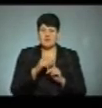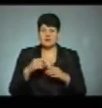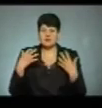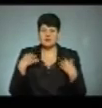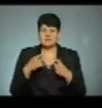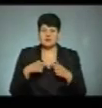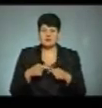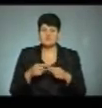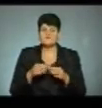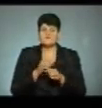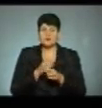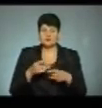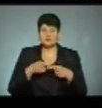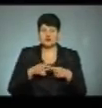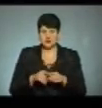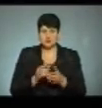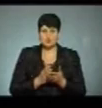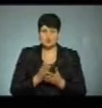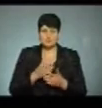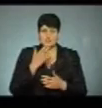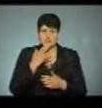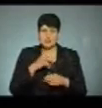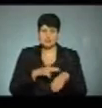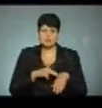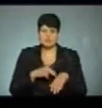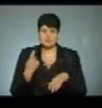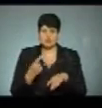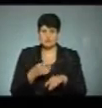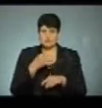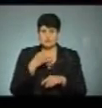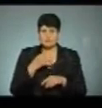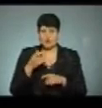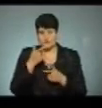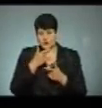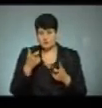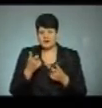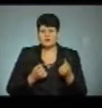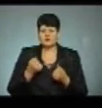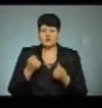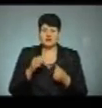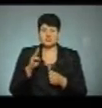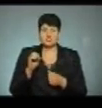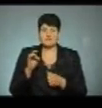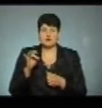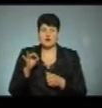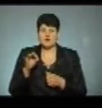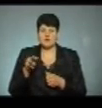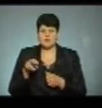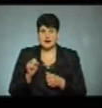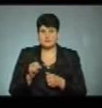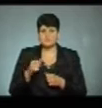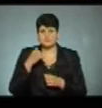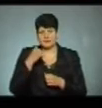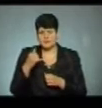відділу вибухотехнічної служби Нацполіції області Ігоря Васьківа, повідомлення від водія автомобіля «Шевроле Авео» надійшло до